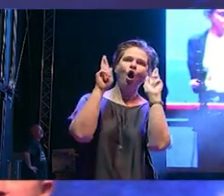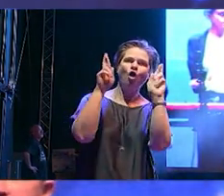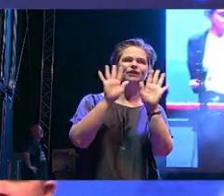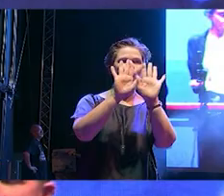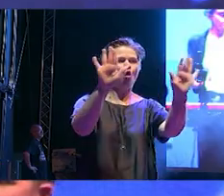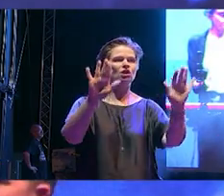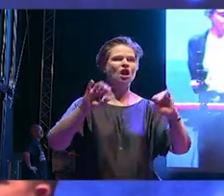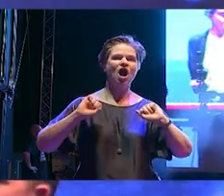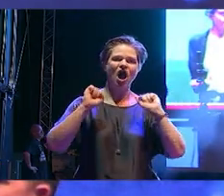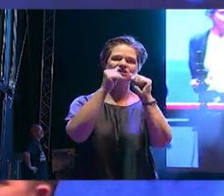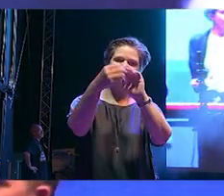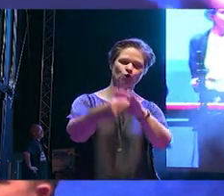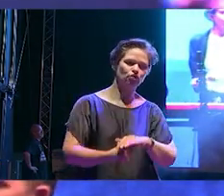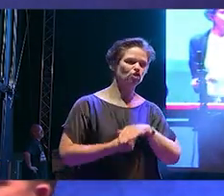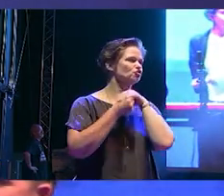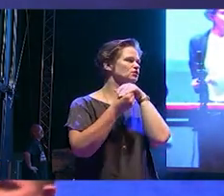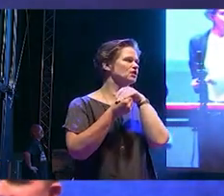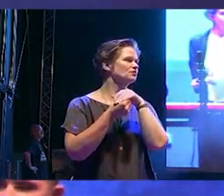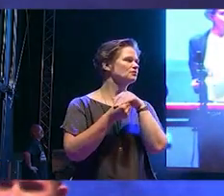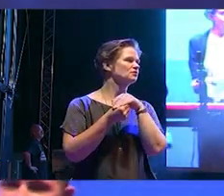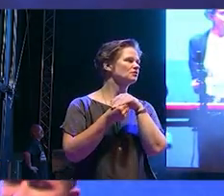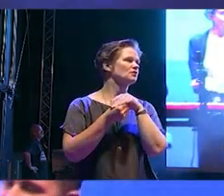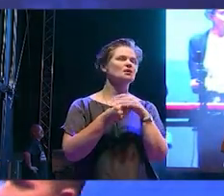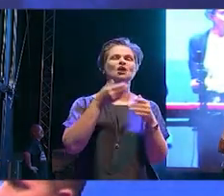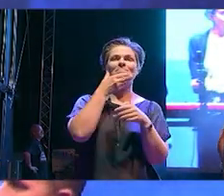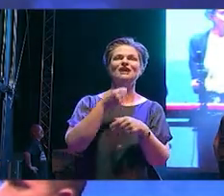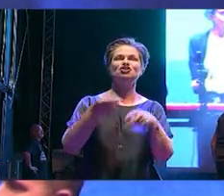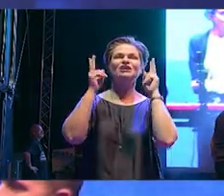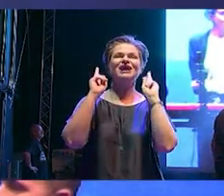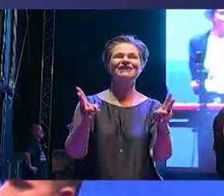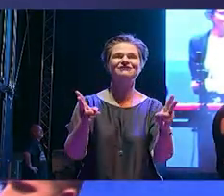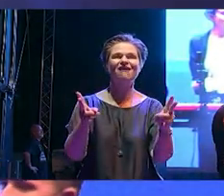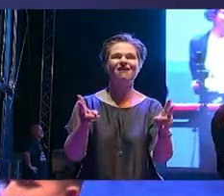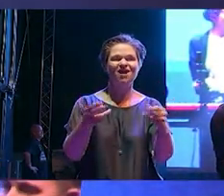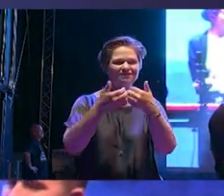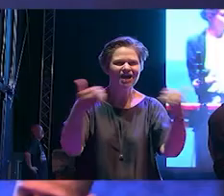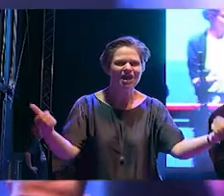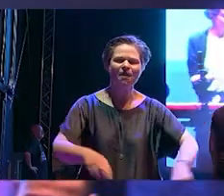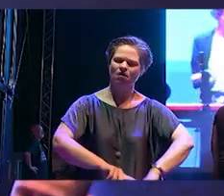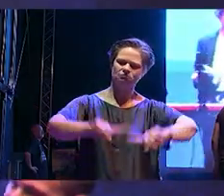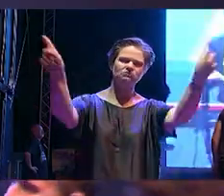aktive Unterstützung. Denn Menschenrechte sind unteilbar.